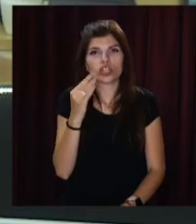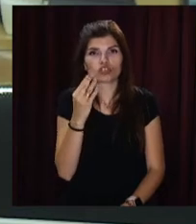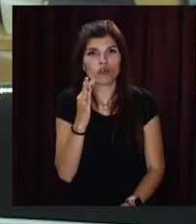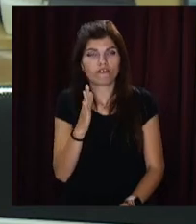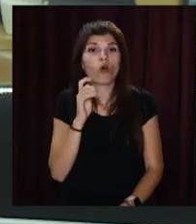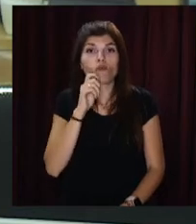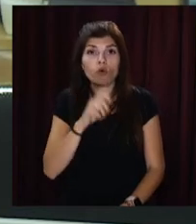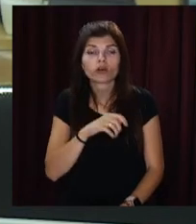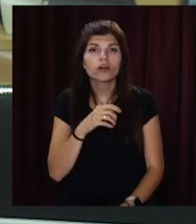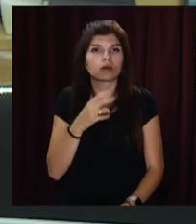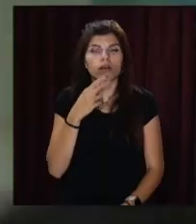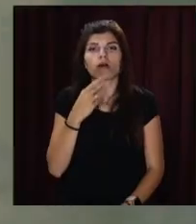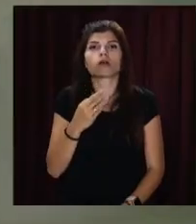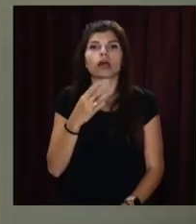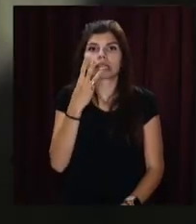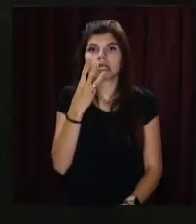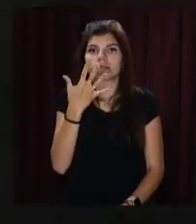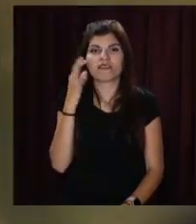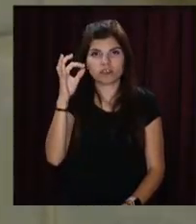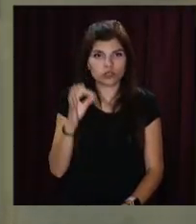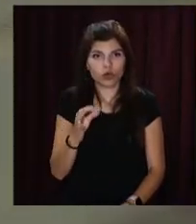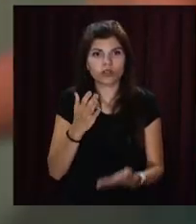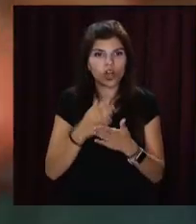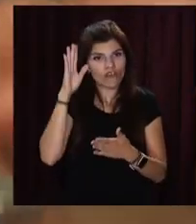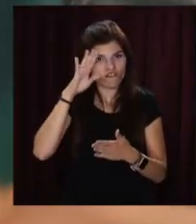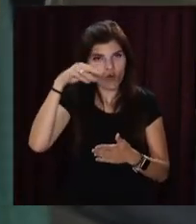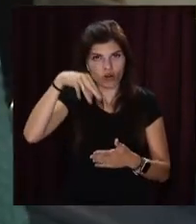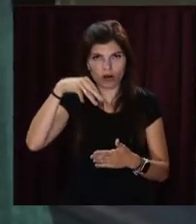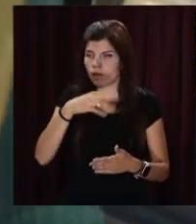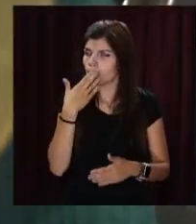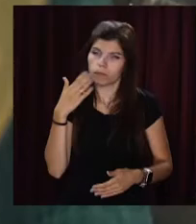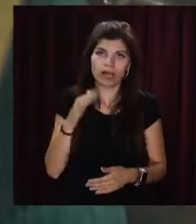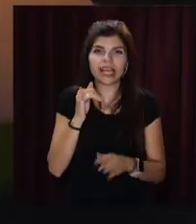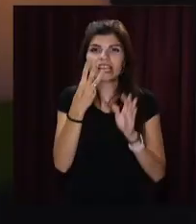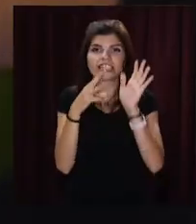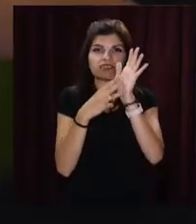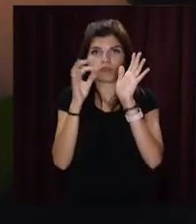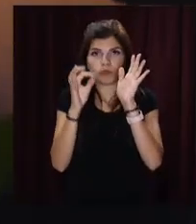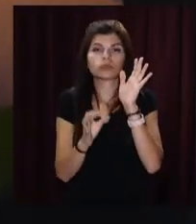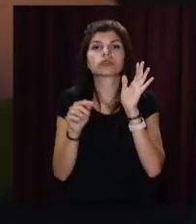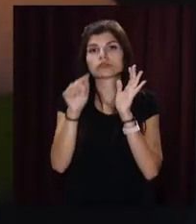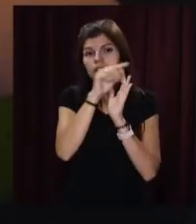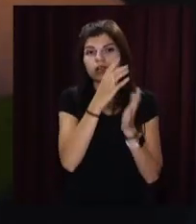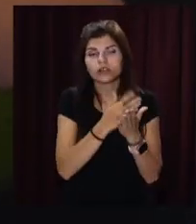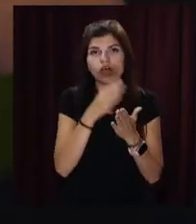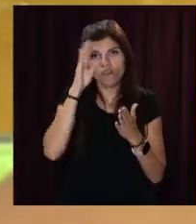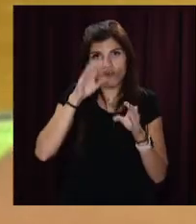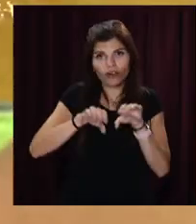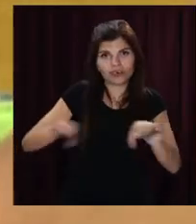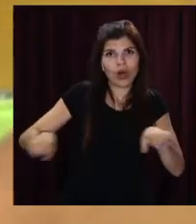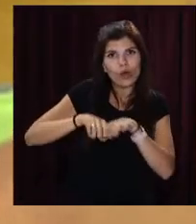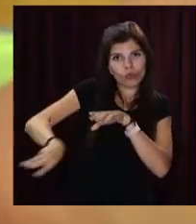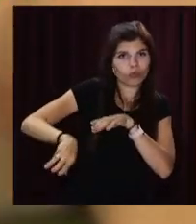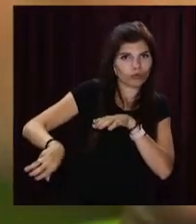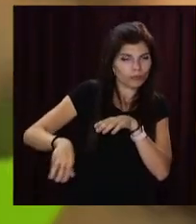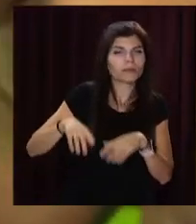в Україні в аварійному стані 35% водопровідних мереж та 38% мереж водовідведення. Водночас у